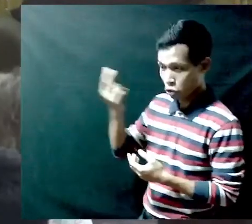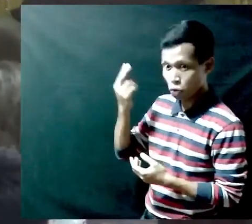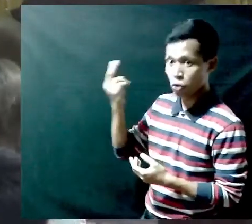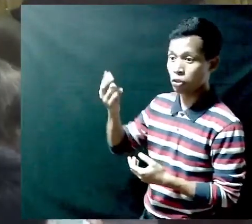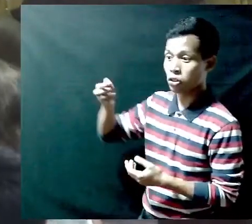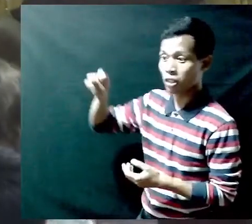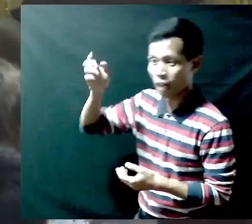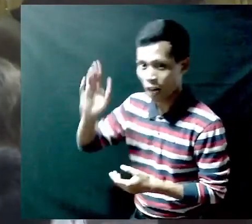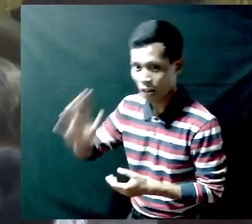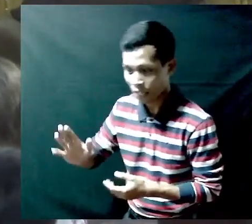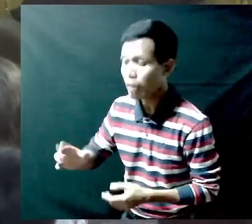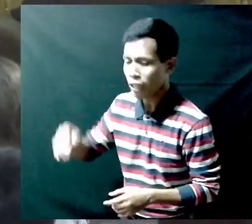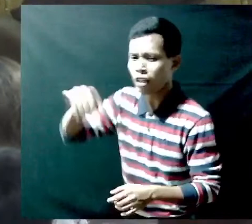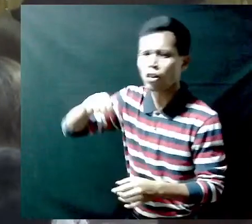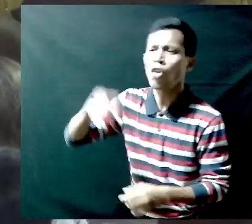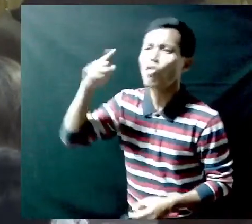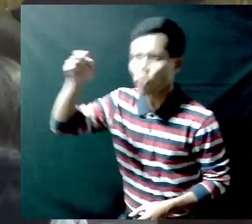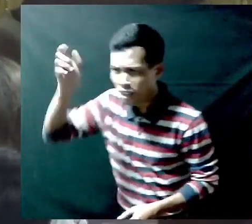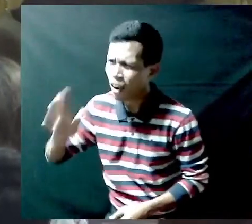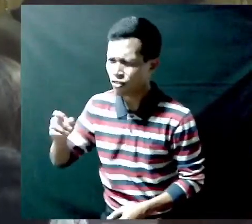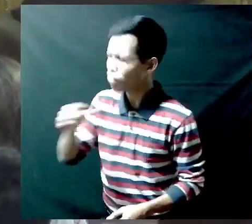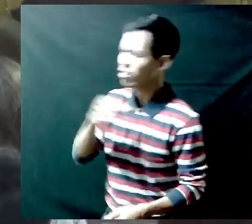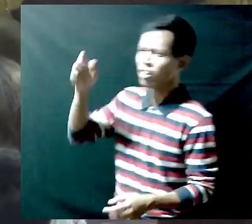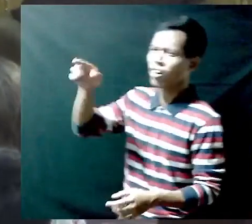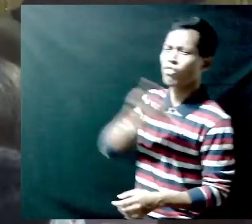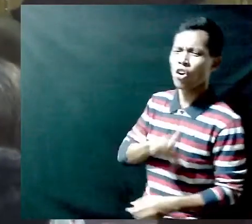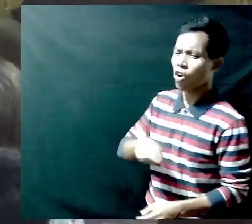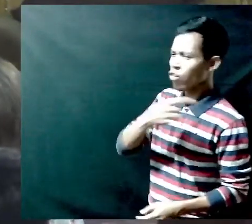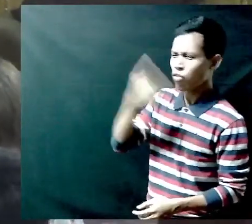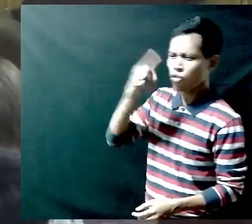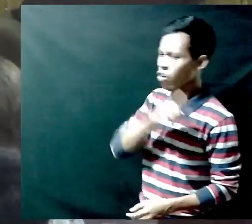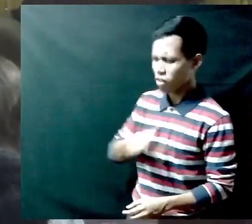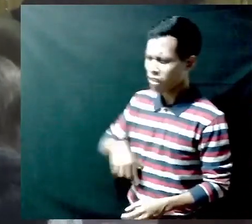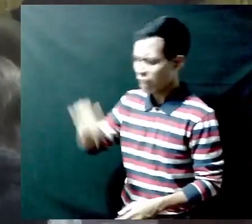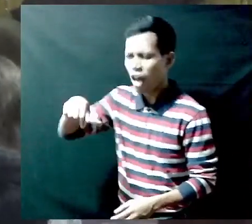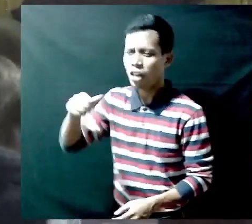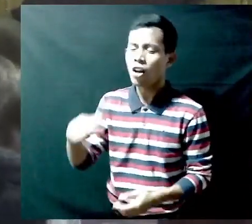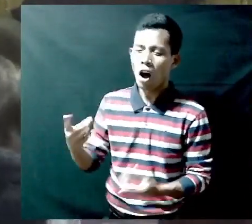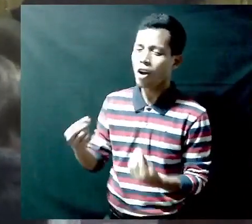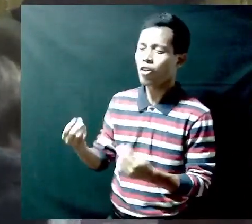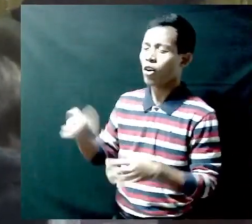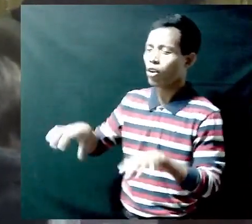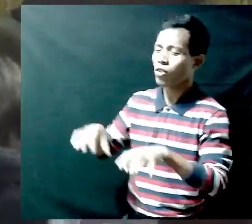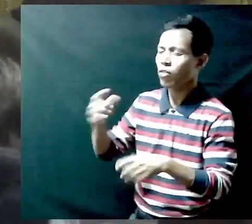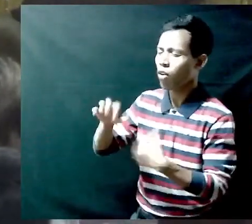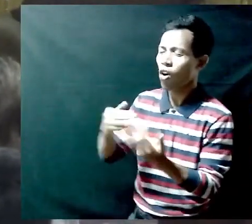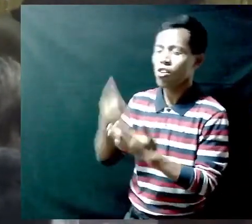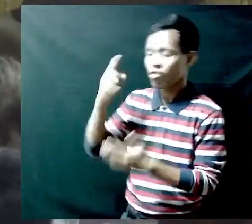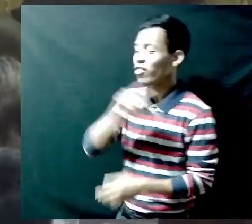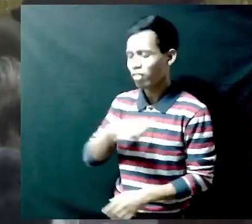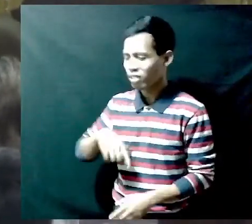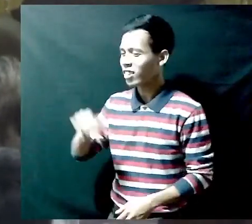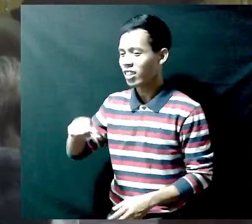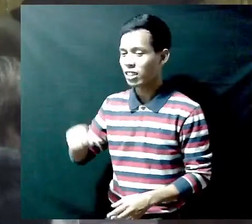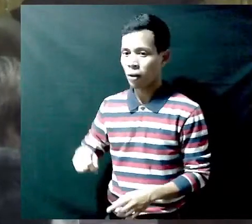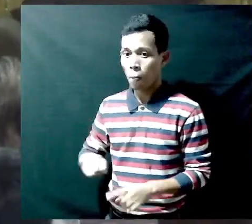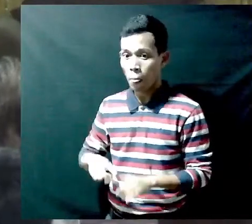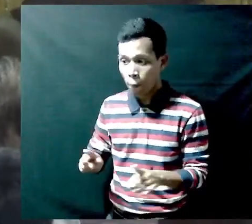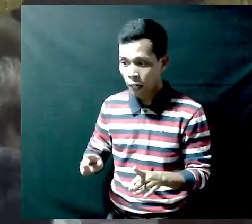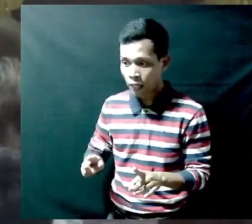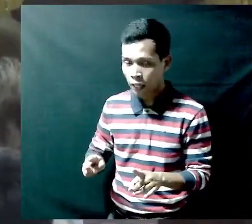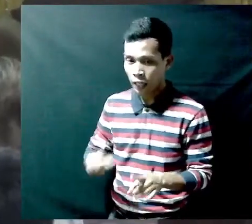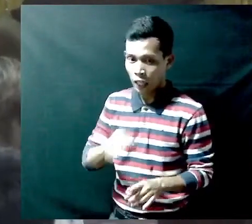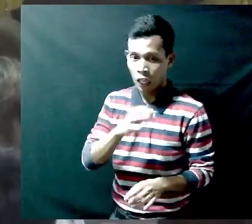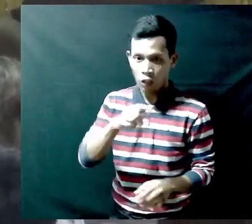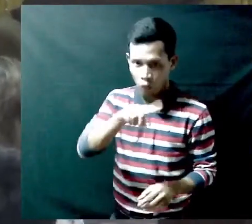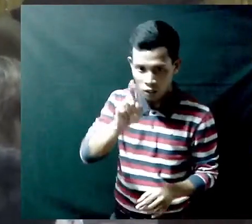naman eh. Para kay Lord naman eh. Para kay Lord to. Para kay Lord to. Ginagawa ko para kay Lord. Ang tanong, ginagamit ka nga ba ng Diyos o ikaw